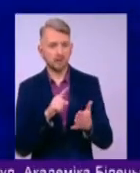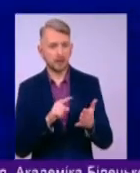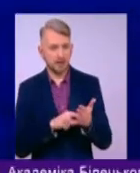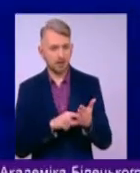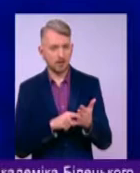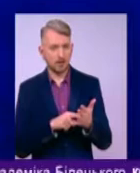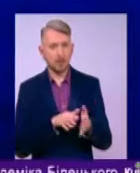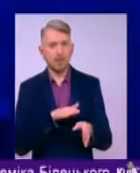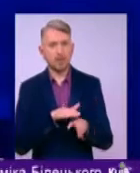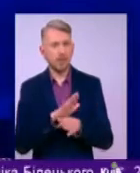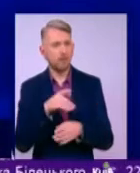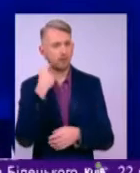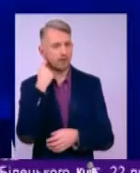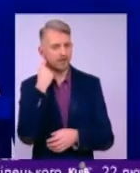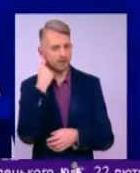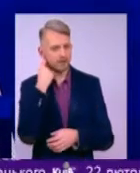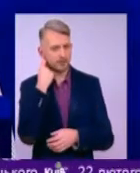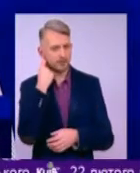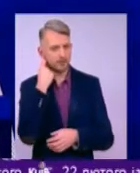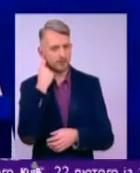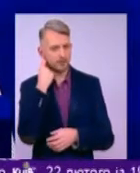так, неповнолітніх. Тобто, да,